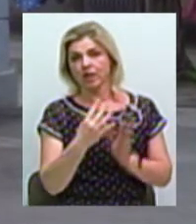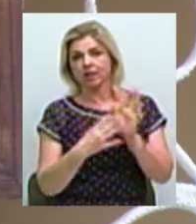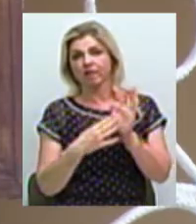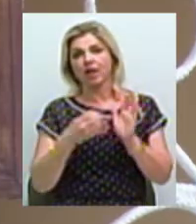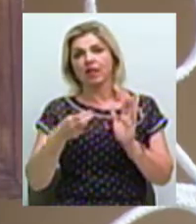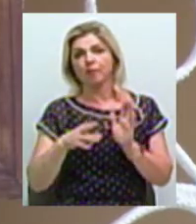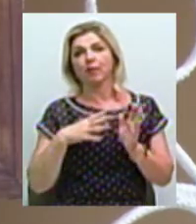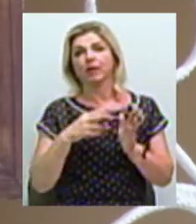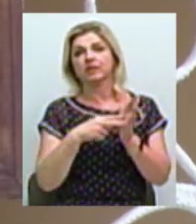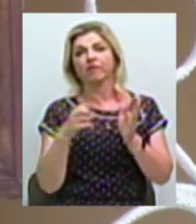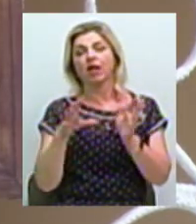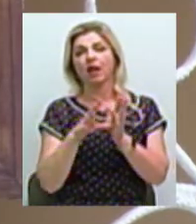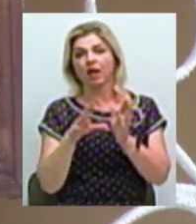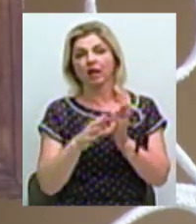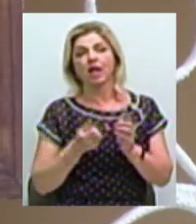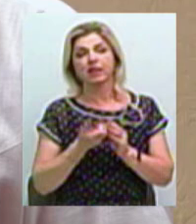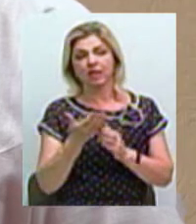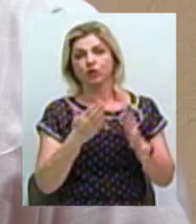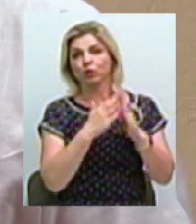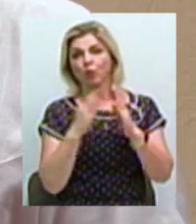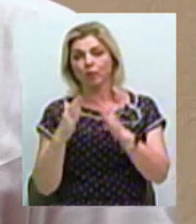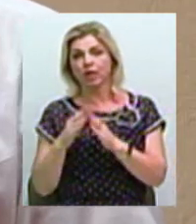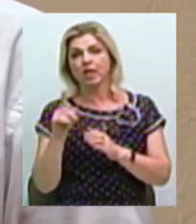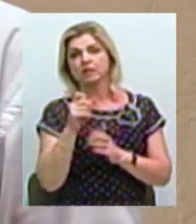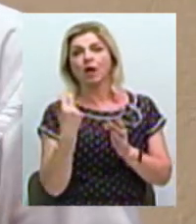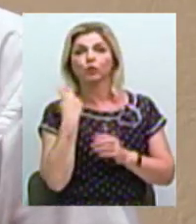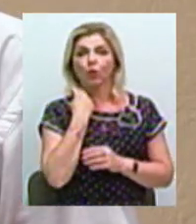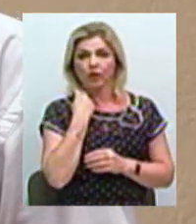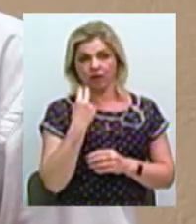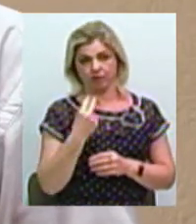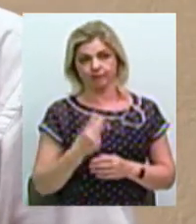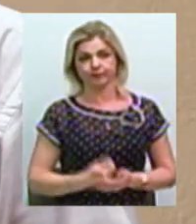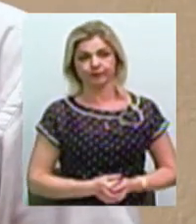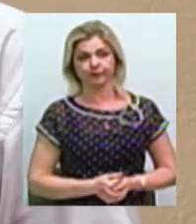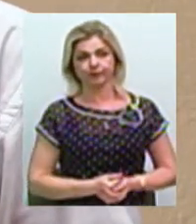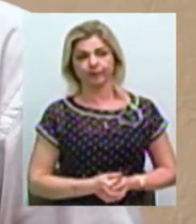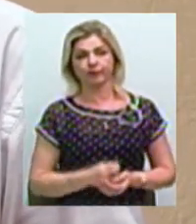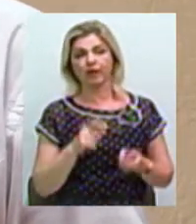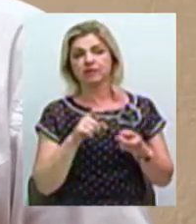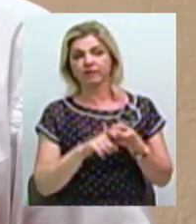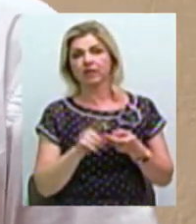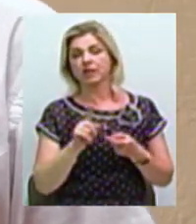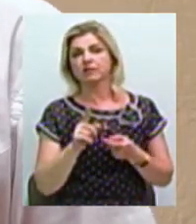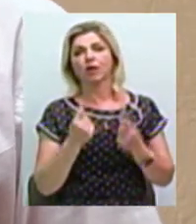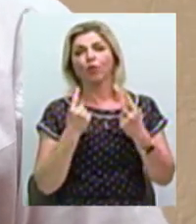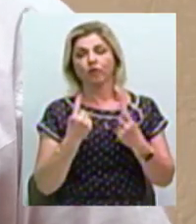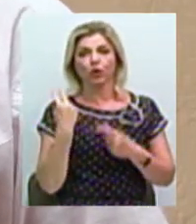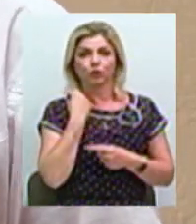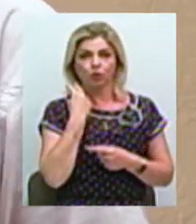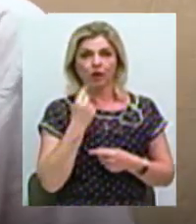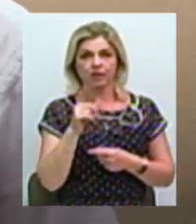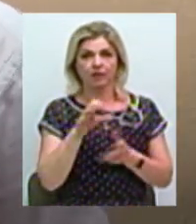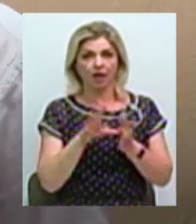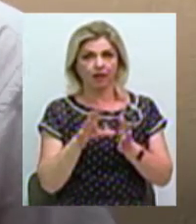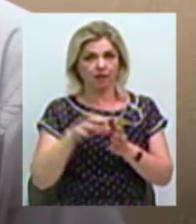були відключені від електропостачання декілька помешкань через борги комунального підприємства. У зв'язку з нею заборгованістю за спожиту електричну енергію